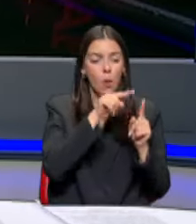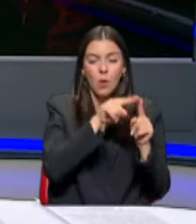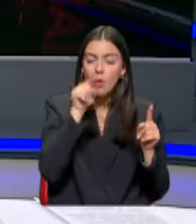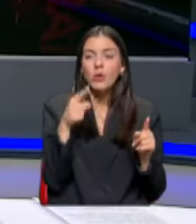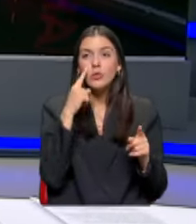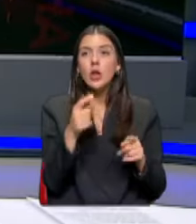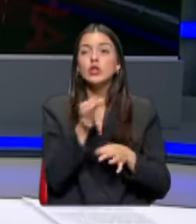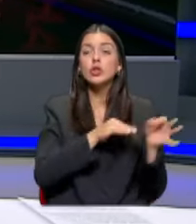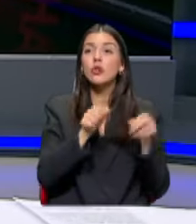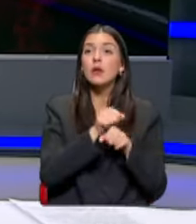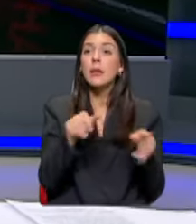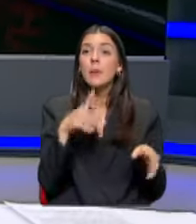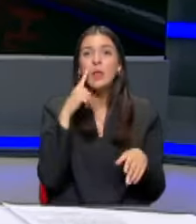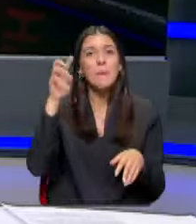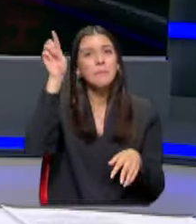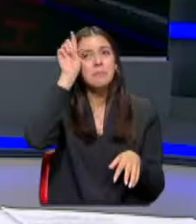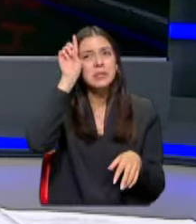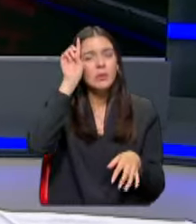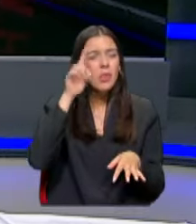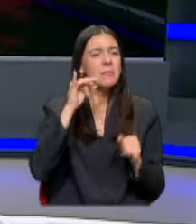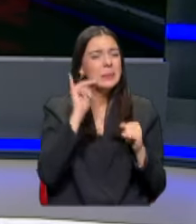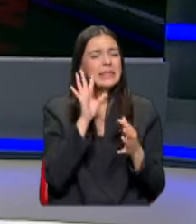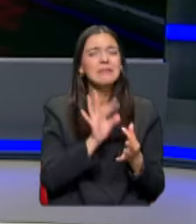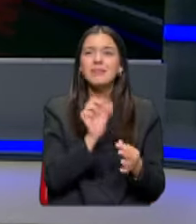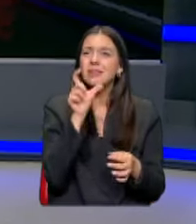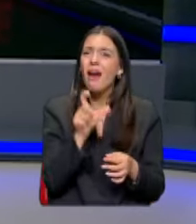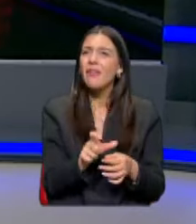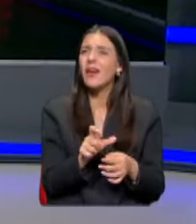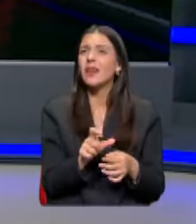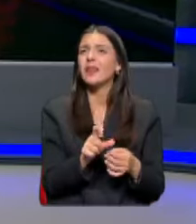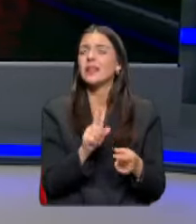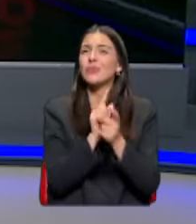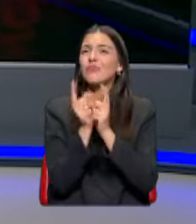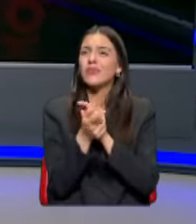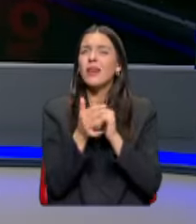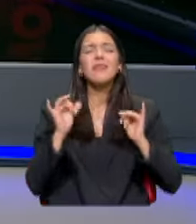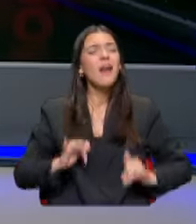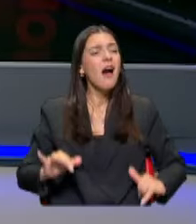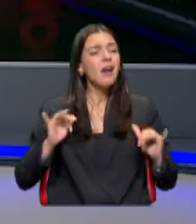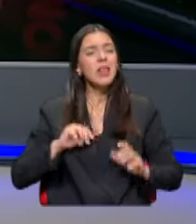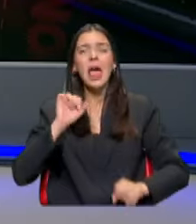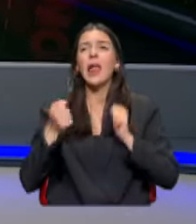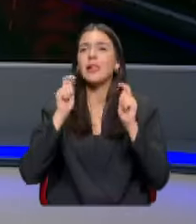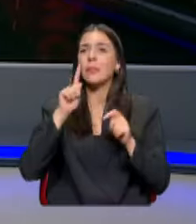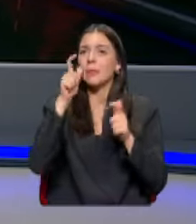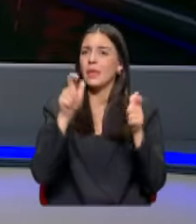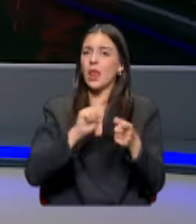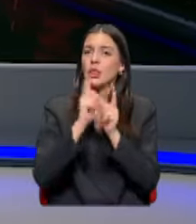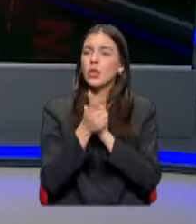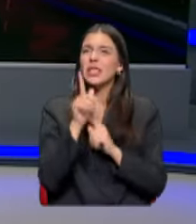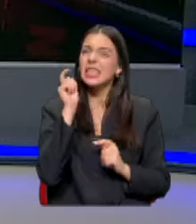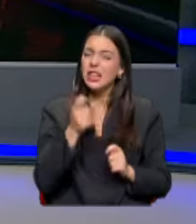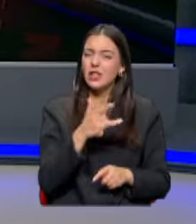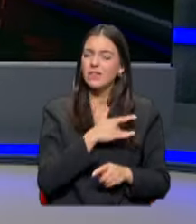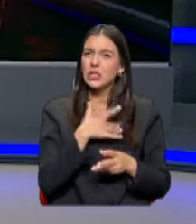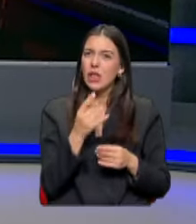yana sosyal medya psikopatların, canilerin böyle şey yaptığı, bu rahat rahat davrandığı bir yere dönüştü. Gerçekten